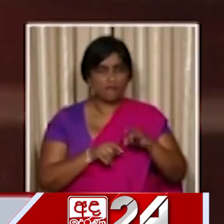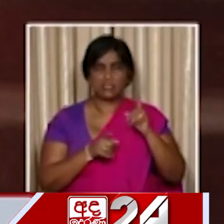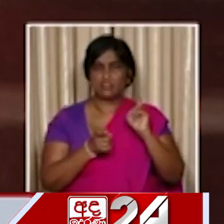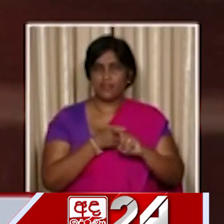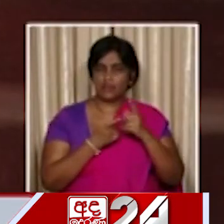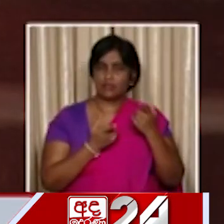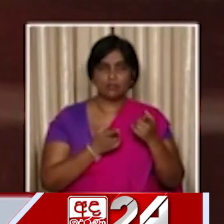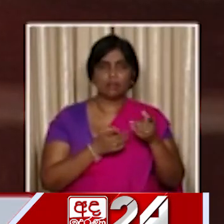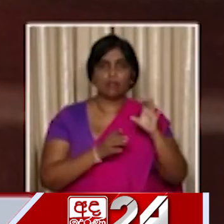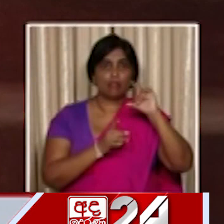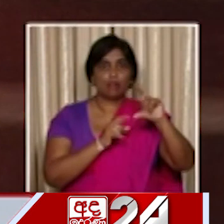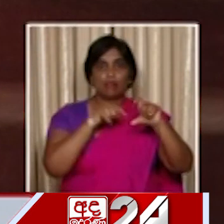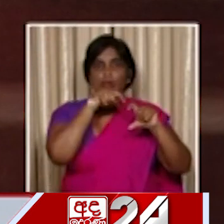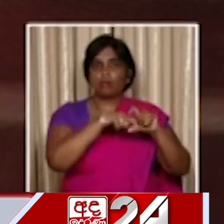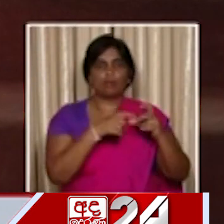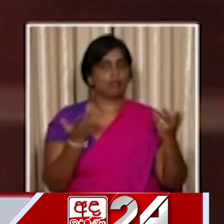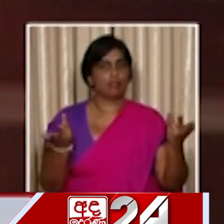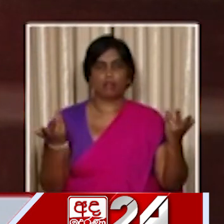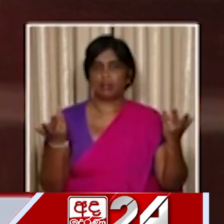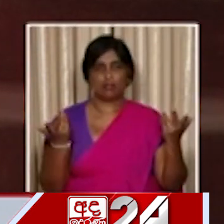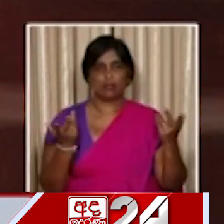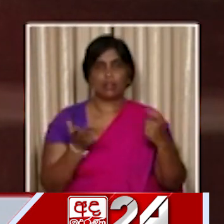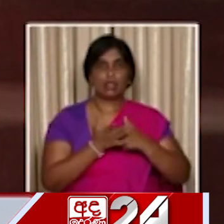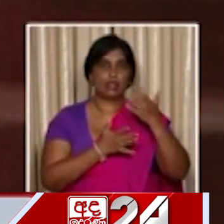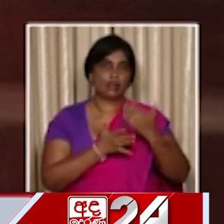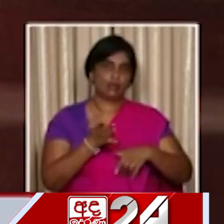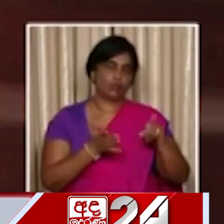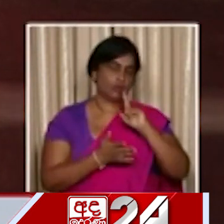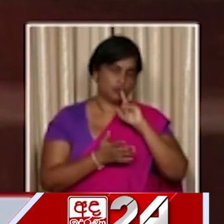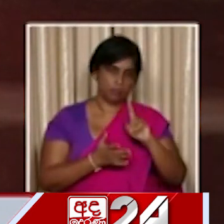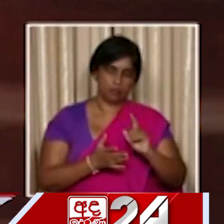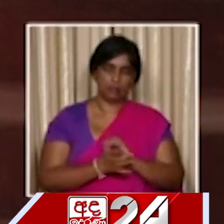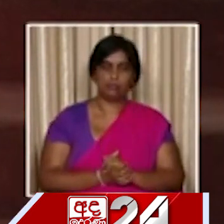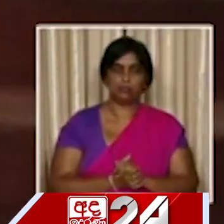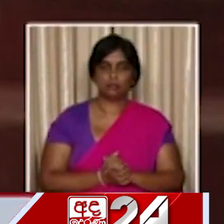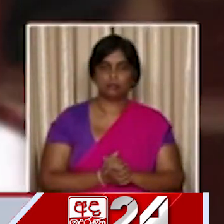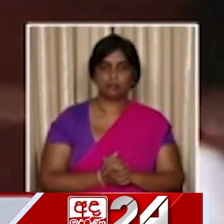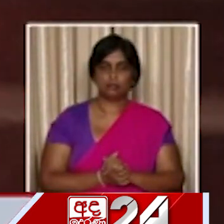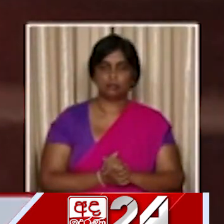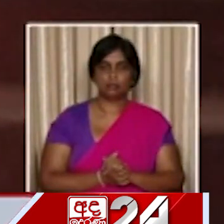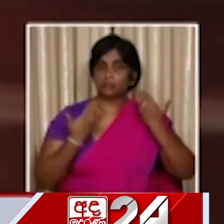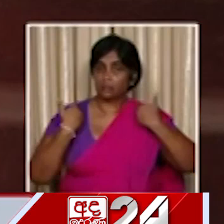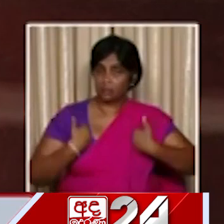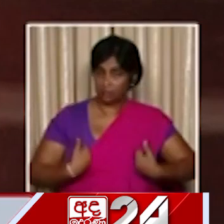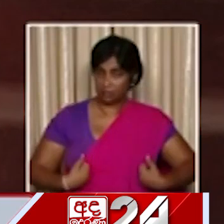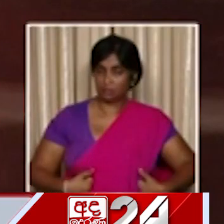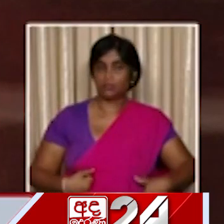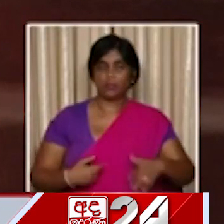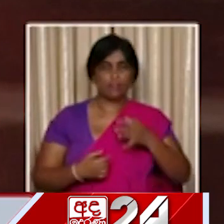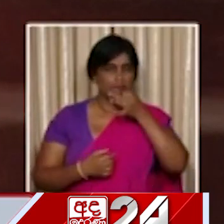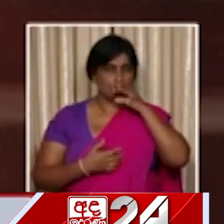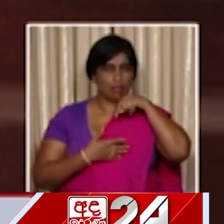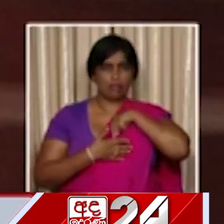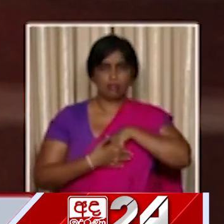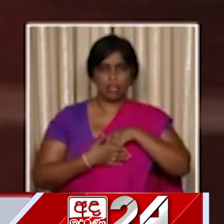පාර්ලිමේන්තුවේදී අධිකරණ අමාත්‍යවරයා ෂාෆ්ට මහතාගේ මරණ පරීක්ෂණ වාර්තාව පිළිබඳව මෙලෙස අදහස් පළ කළා. ශරීරයේ සයිනයිඩ් තිබෙන